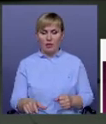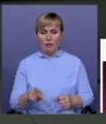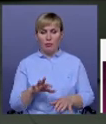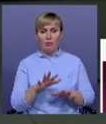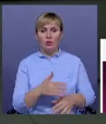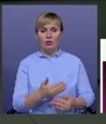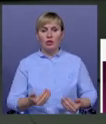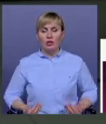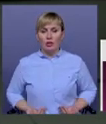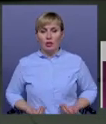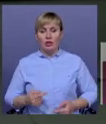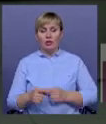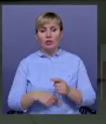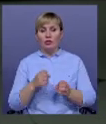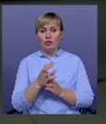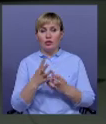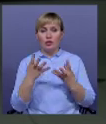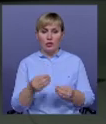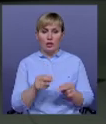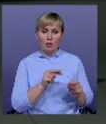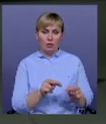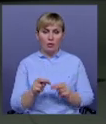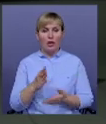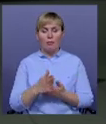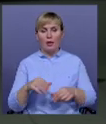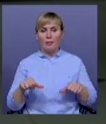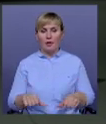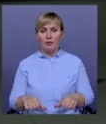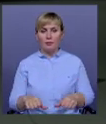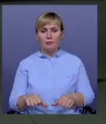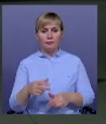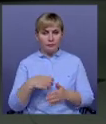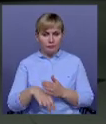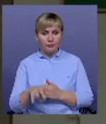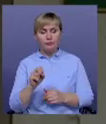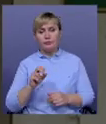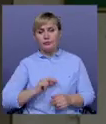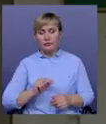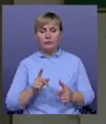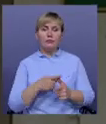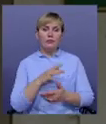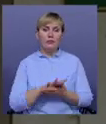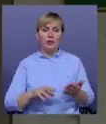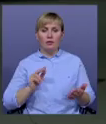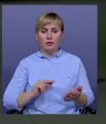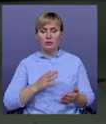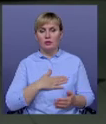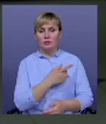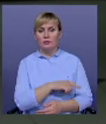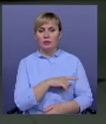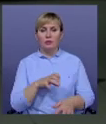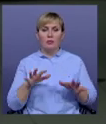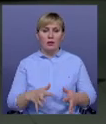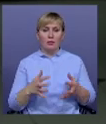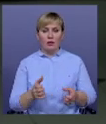их жительства. Через 14 дней наблюдения они имеют право выходить на работу или продолжить работу. Наши медики на местах